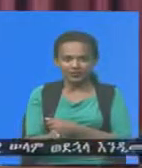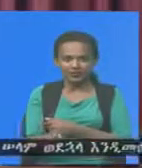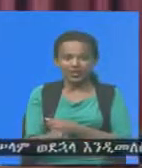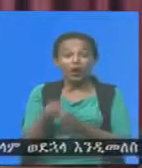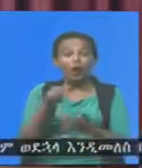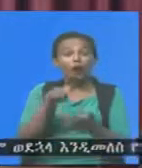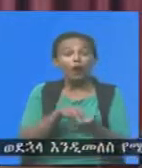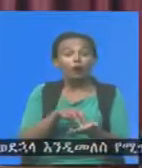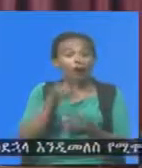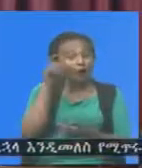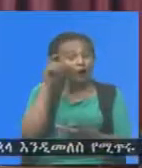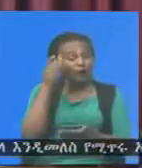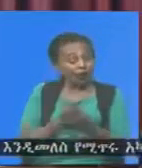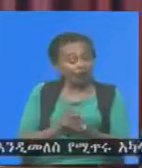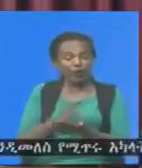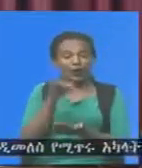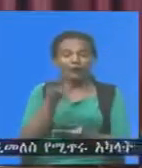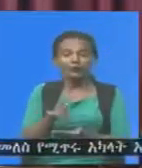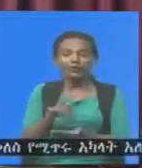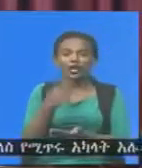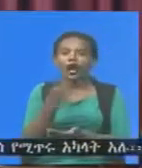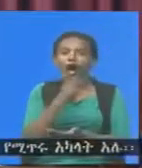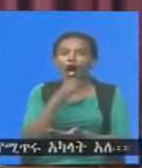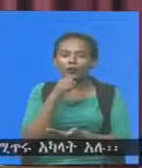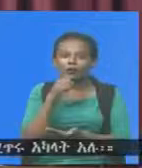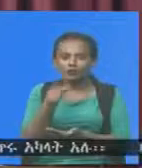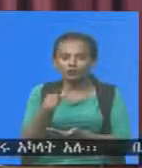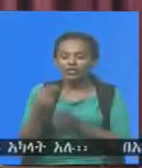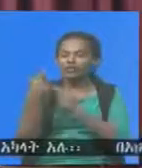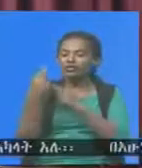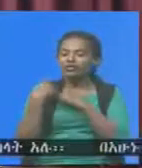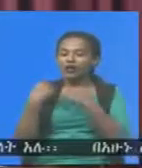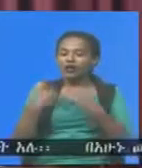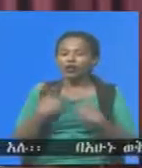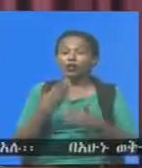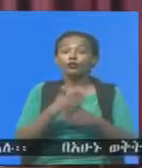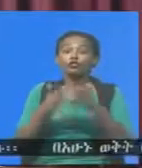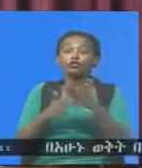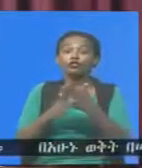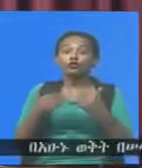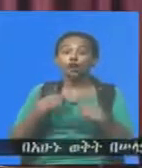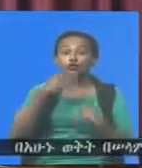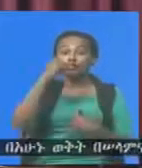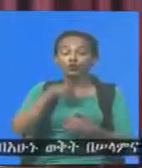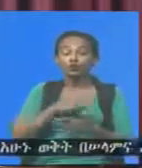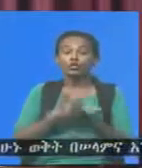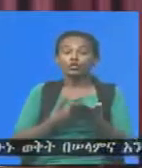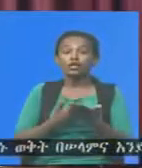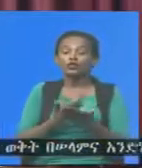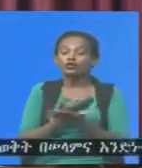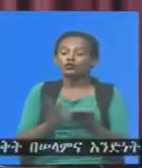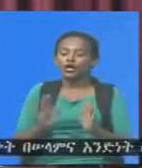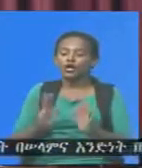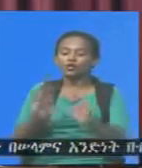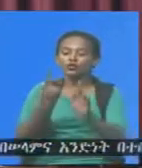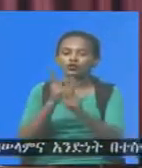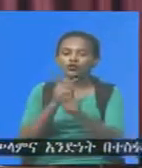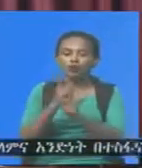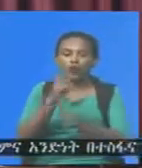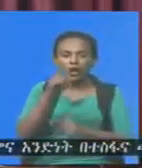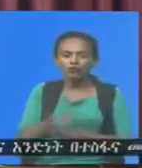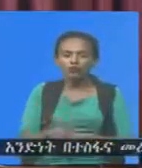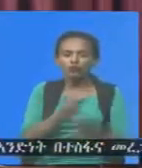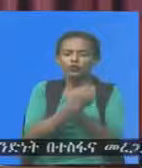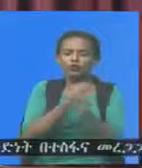ማቆም አለብን፣ አይበጅም። በተለይ ደግሞ ስልጣን ላይ ያሉ በየደረጃው ያሉ ሰዎች ከዚህ ጉዳይ ራሳቸው መጠበቅ አለባቸው። መፍትሄ ውይይት